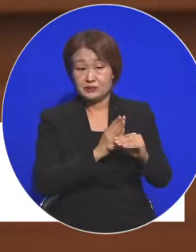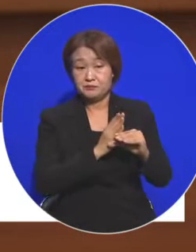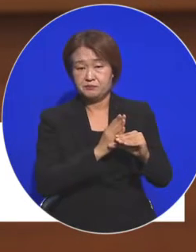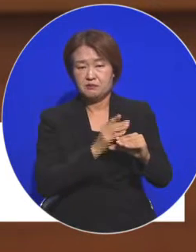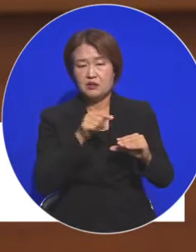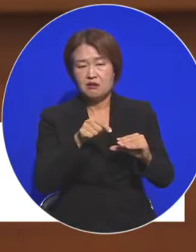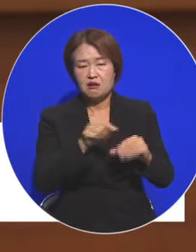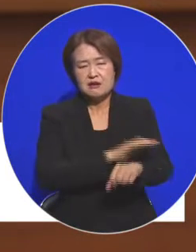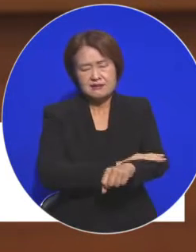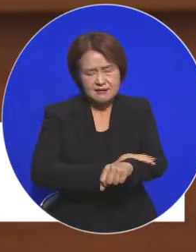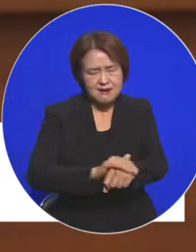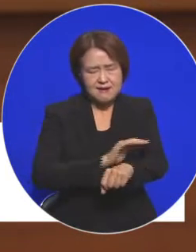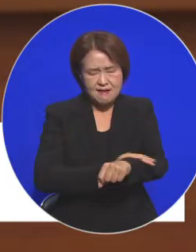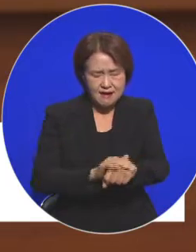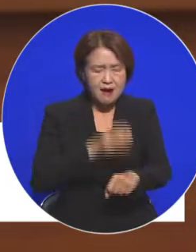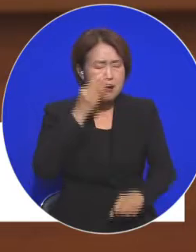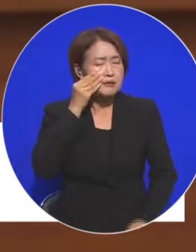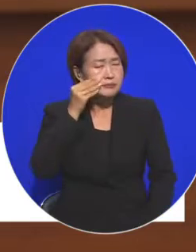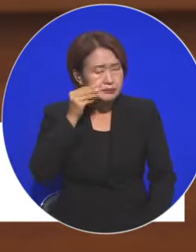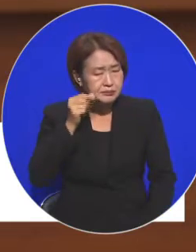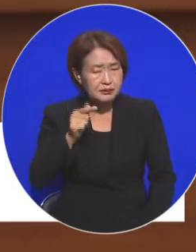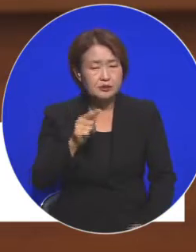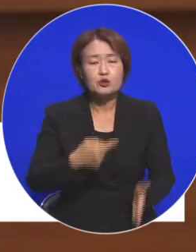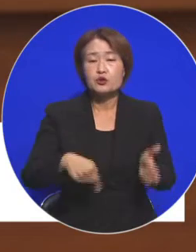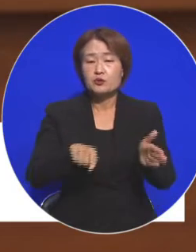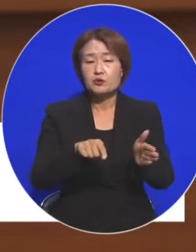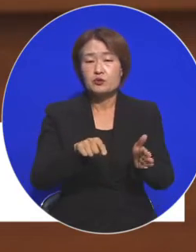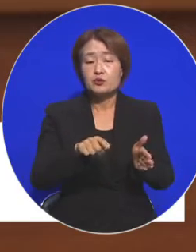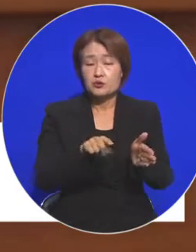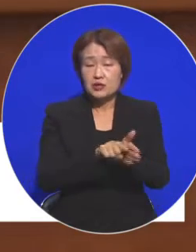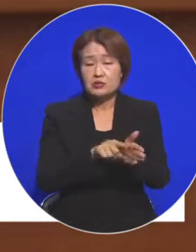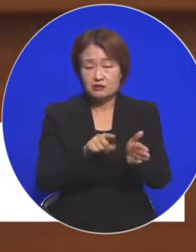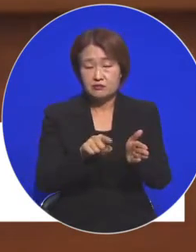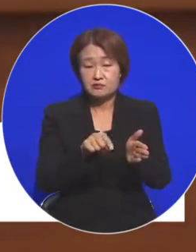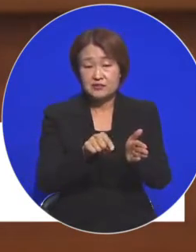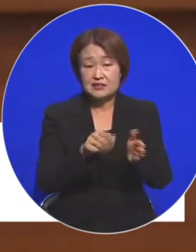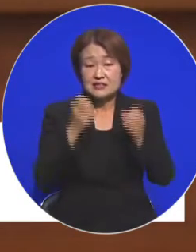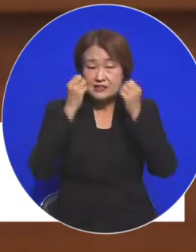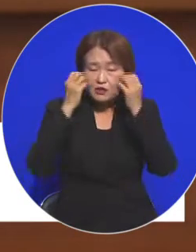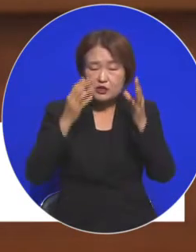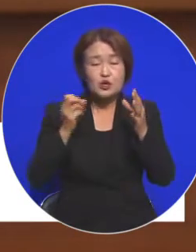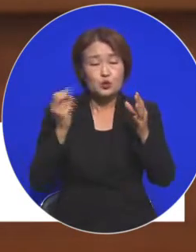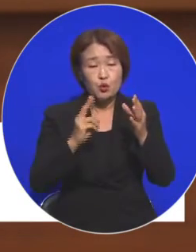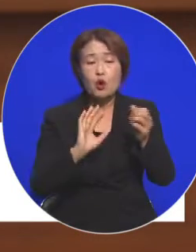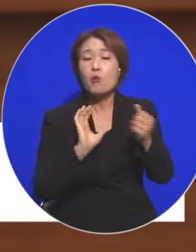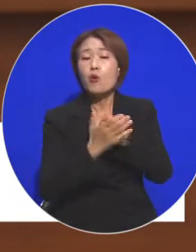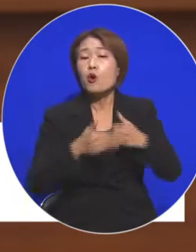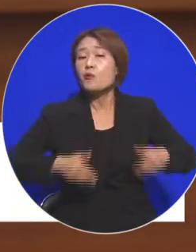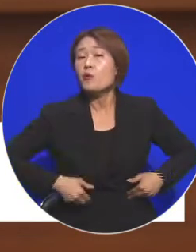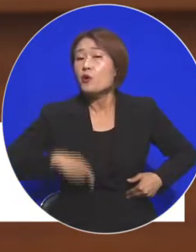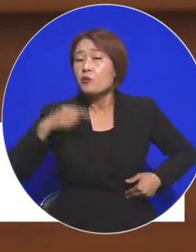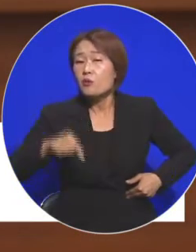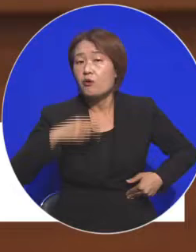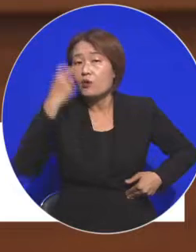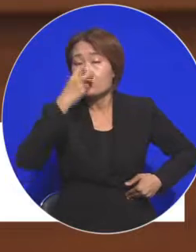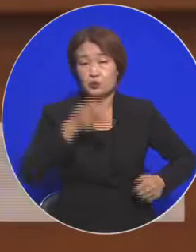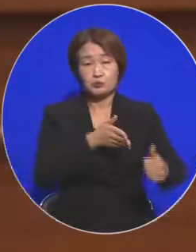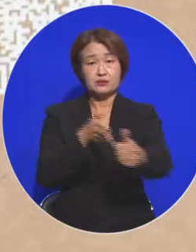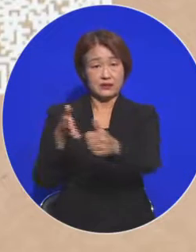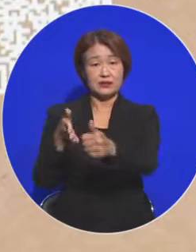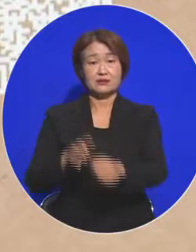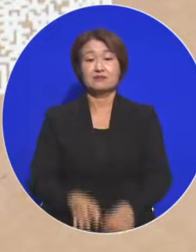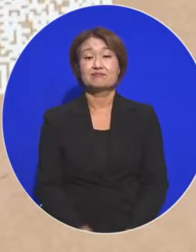건강한 시장 메커니즘이 제대로 작동되는지 새롭게 보완할 사항은 없는지 등을 검토해 주시기